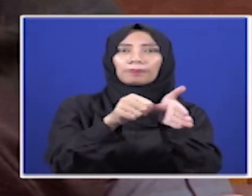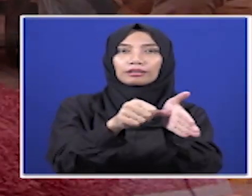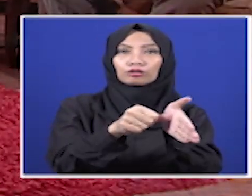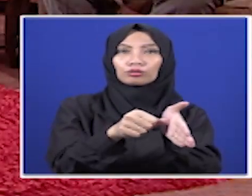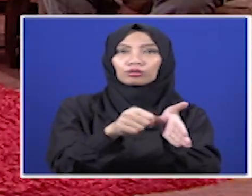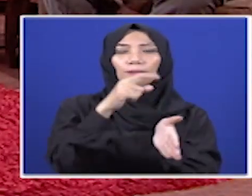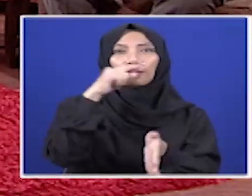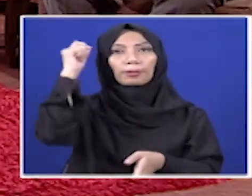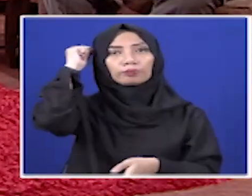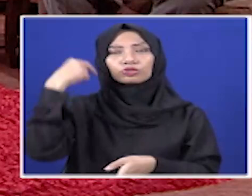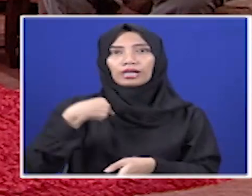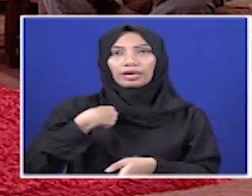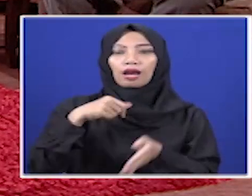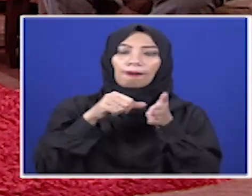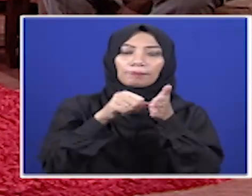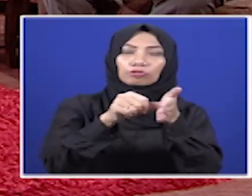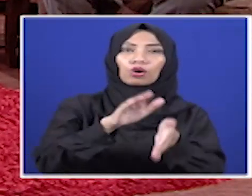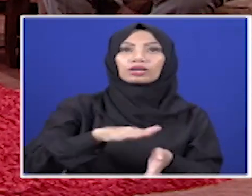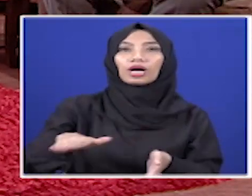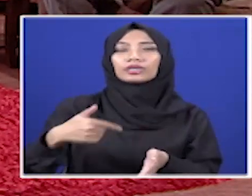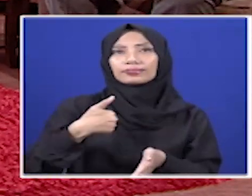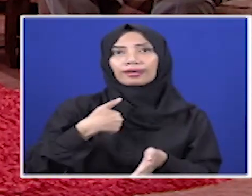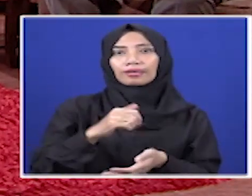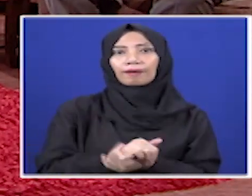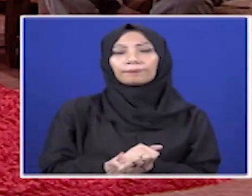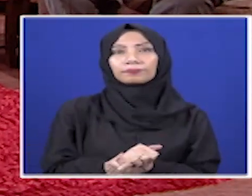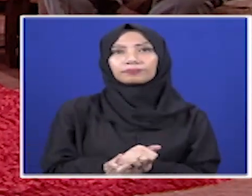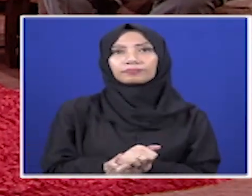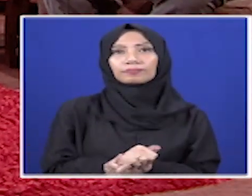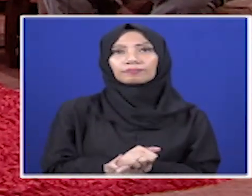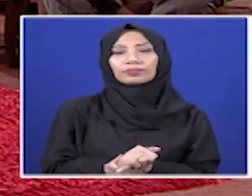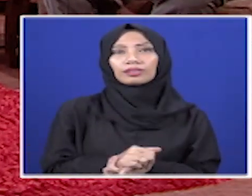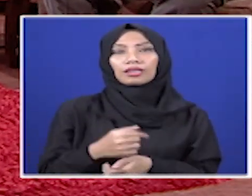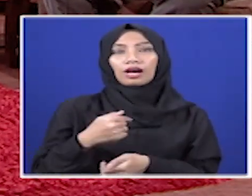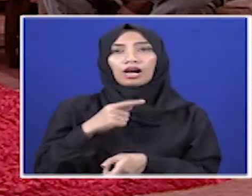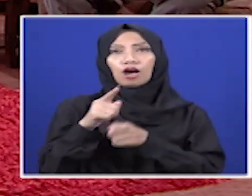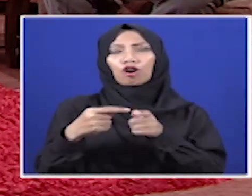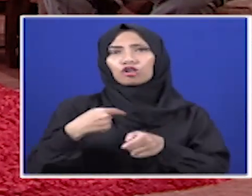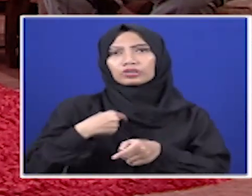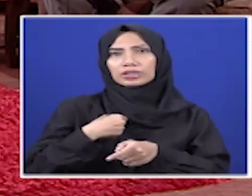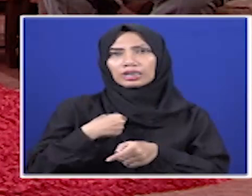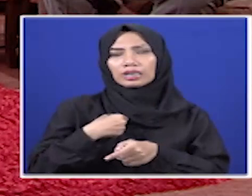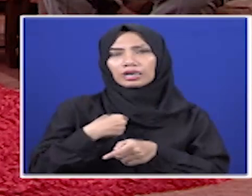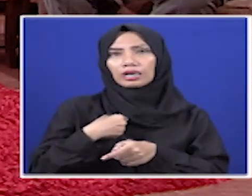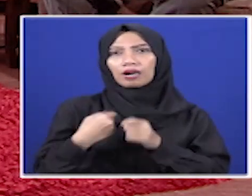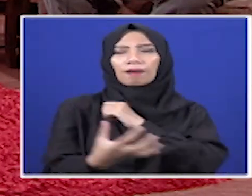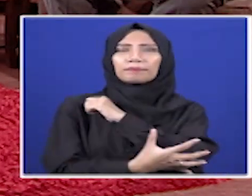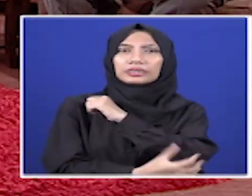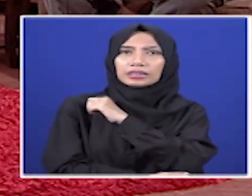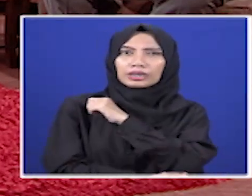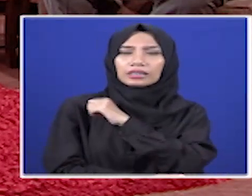tulang punggung masuk jadi makanya kalau misalkan saya susah saya nggak kerja orang tua saya sama anak-anak saya Siapa yang kasih